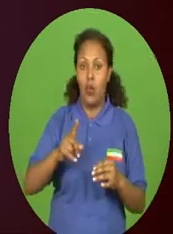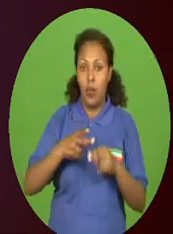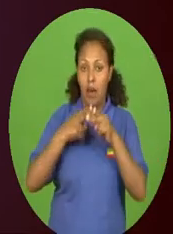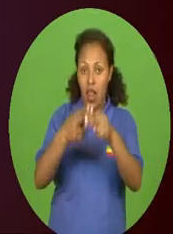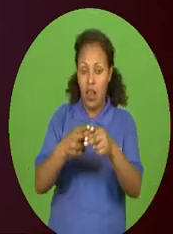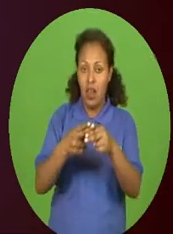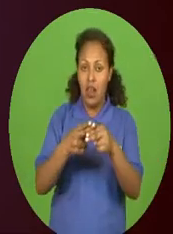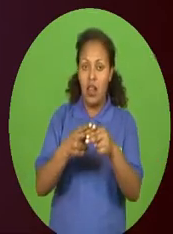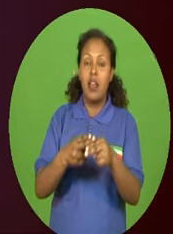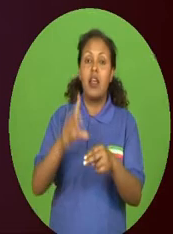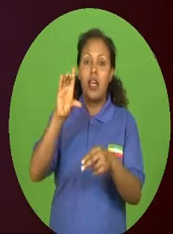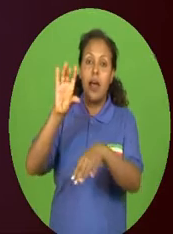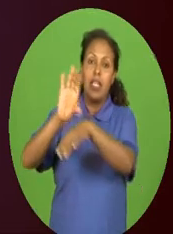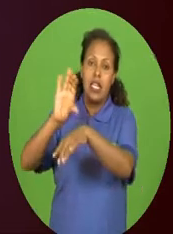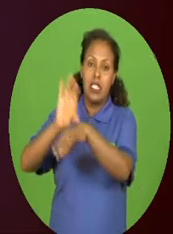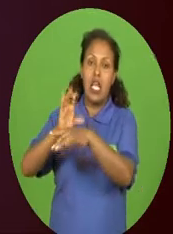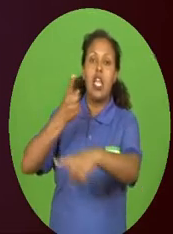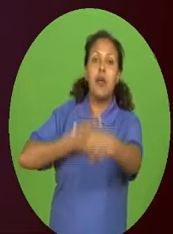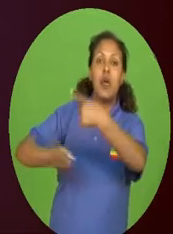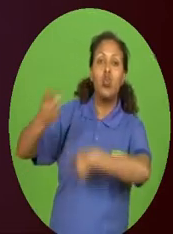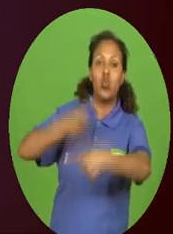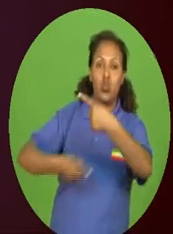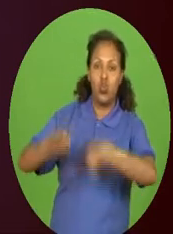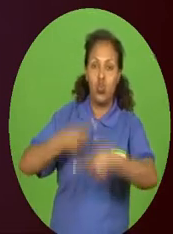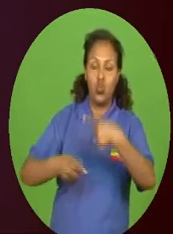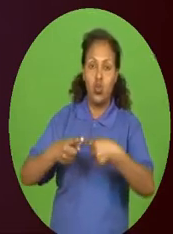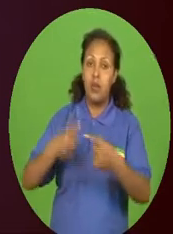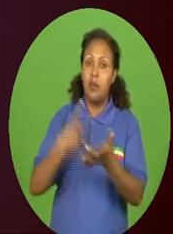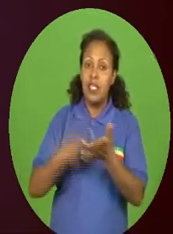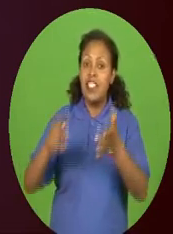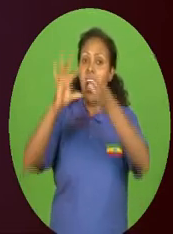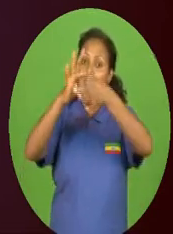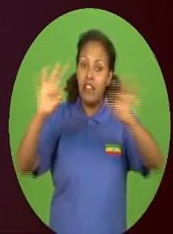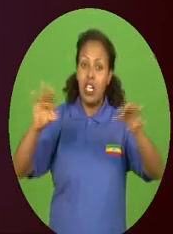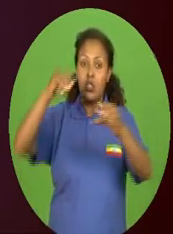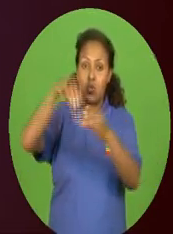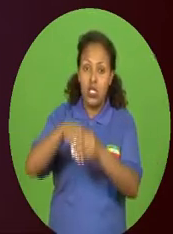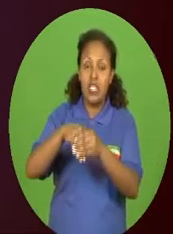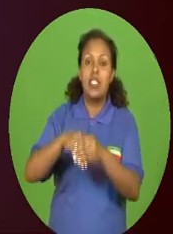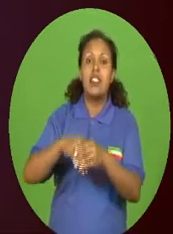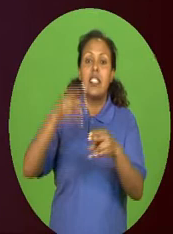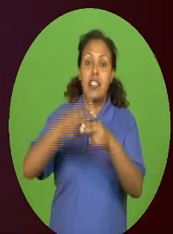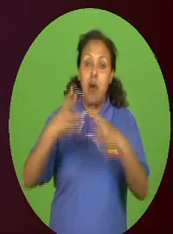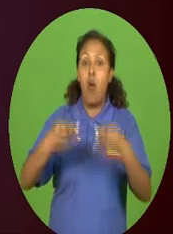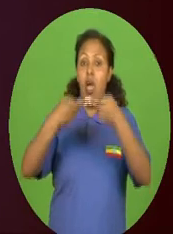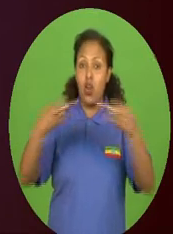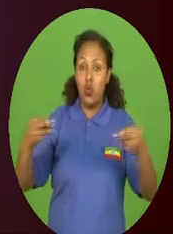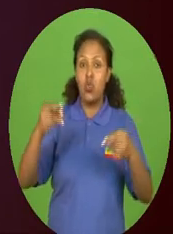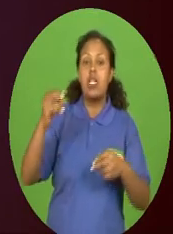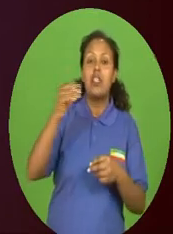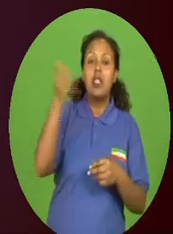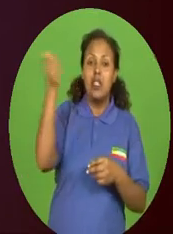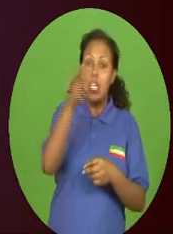ይባላል። ከቤተ ክርስቲያን መጡ። በዚህ አረፍተ ነገር ውስጥ ስማዊ